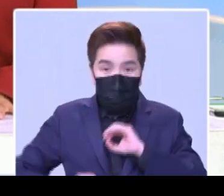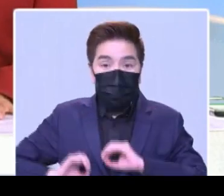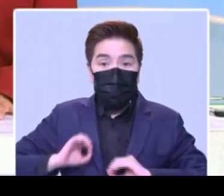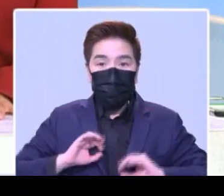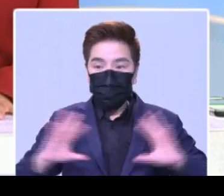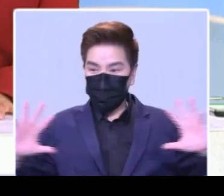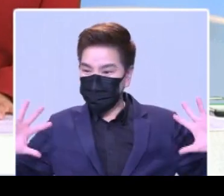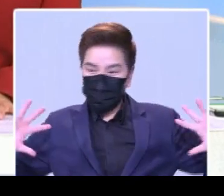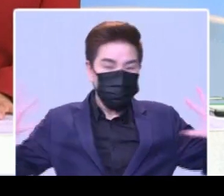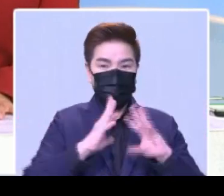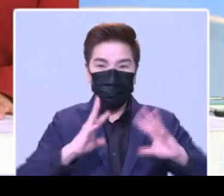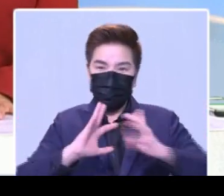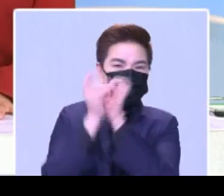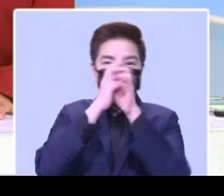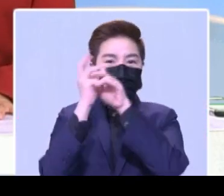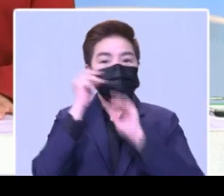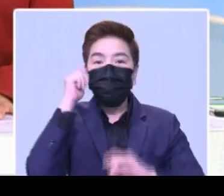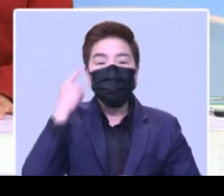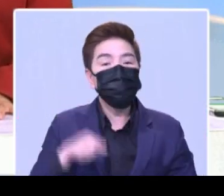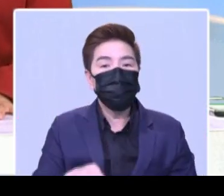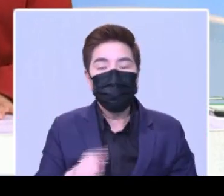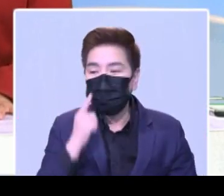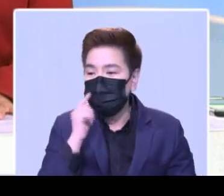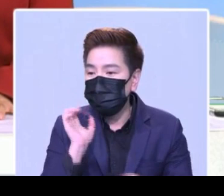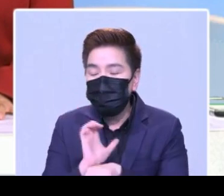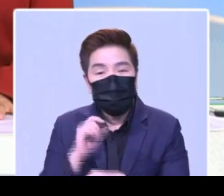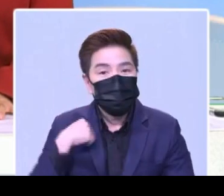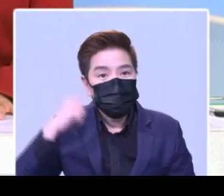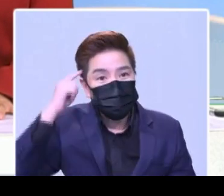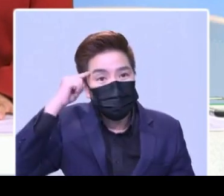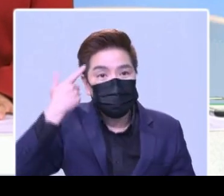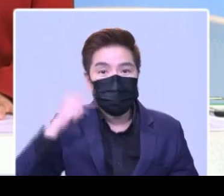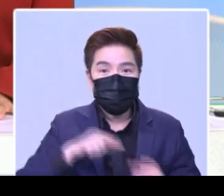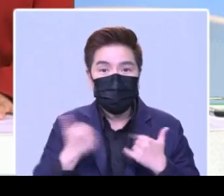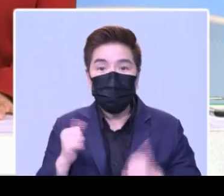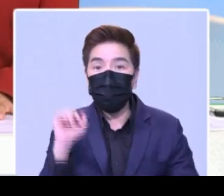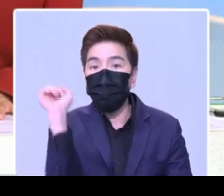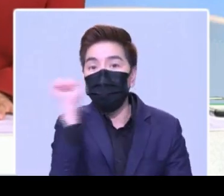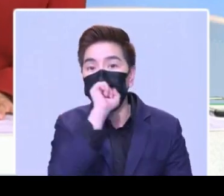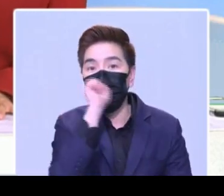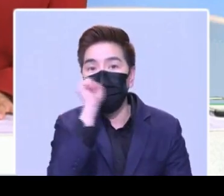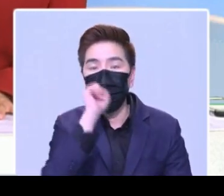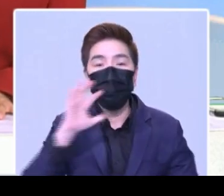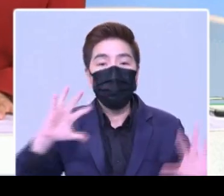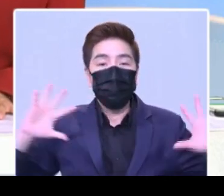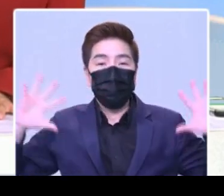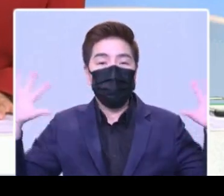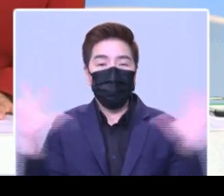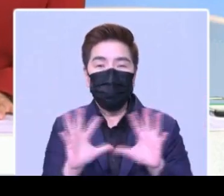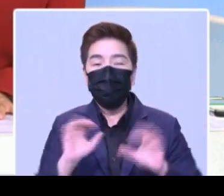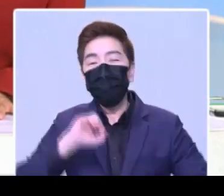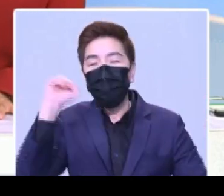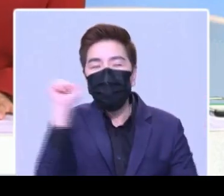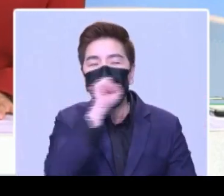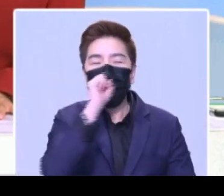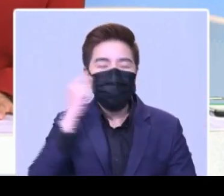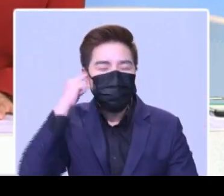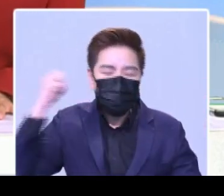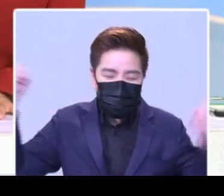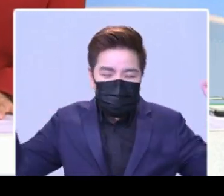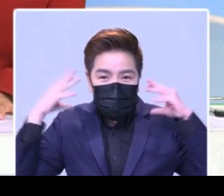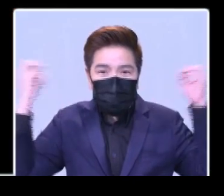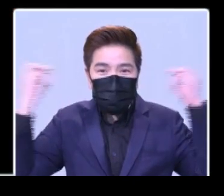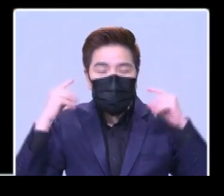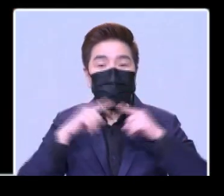กพวกมันตีกันเนี่ยนะไม่รู้คราวนี้จะไปเชื่อมโยงกับหนังอีกหรือเปล่านะคุณธีรวัฒน์อ ันนี้มันเป็นงานคอนเสิร์ตรวมตัวกันคลึกครื้นด้วยเสียงดนตรีนะฮ